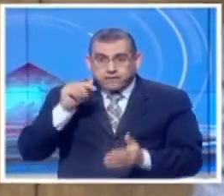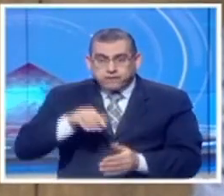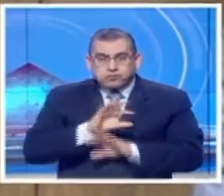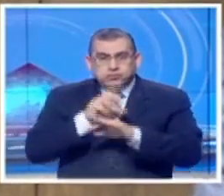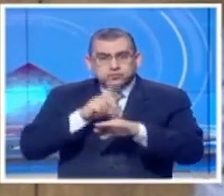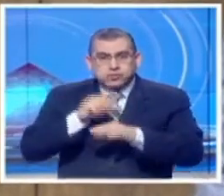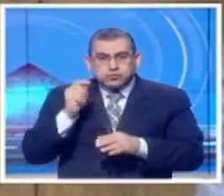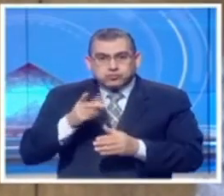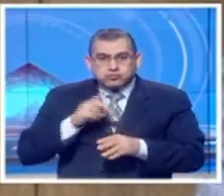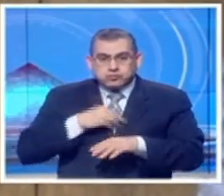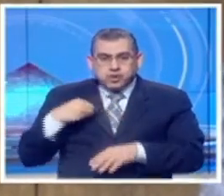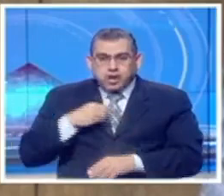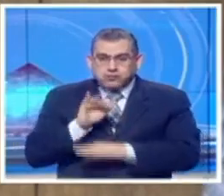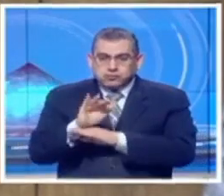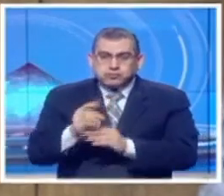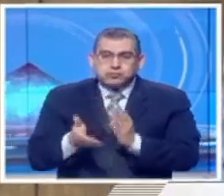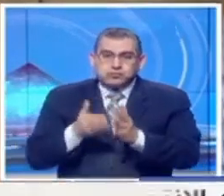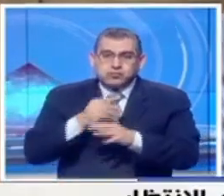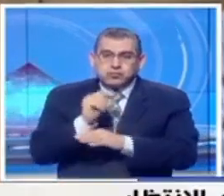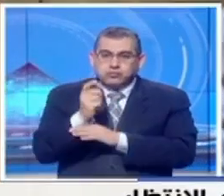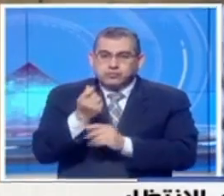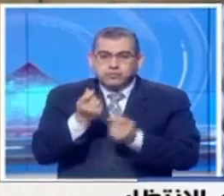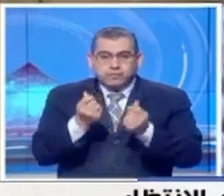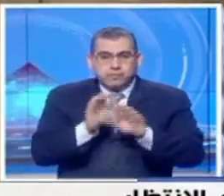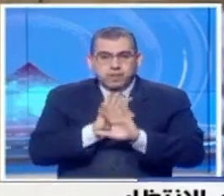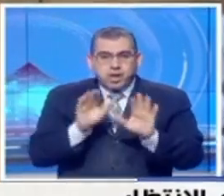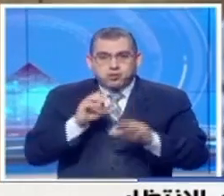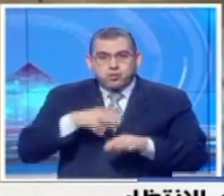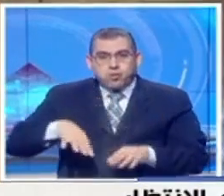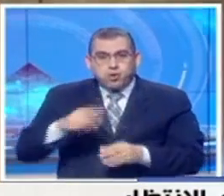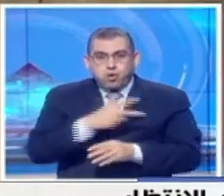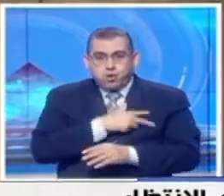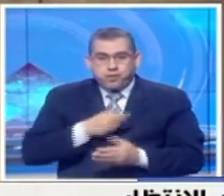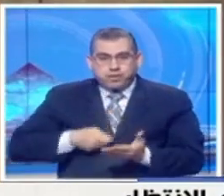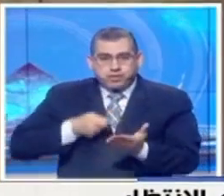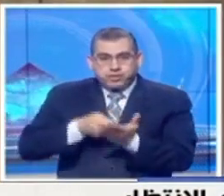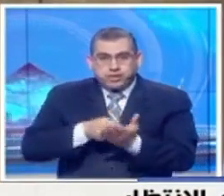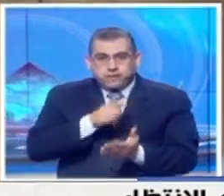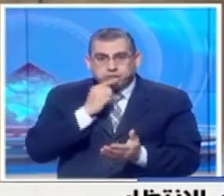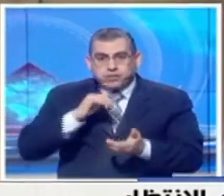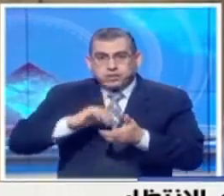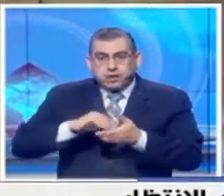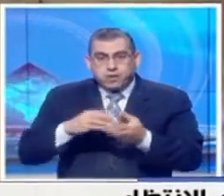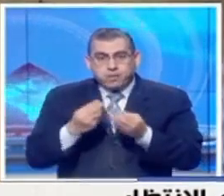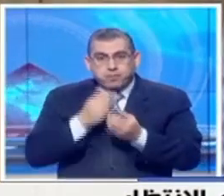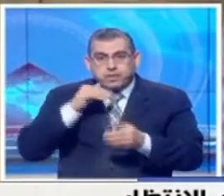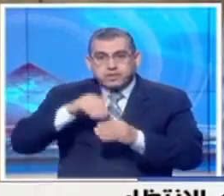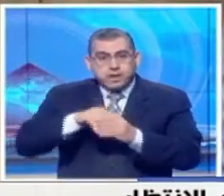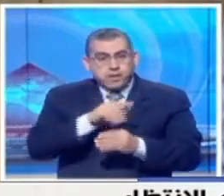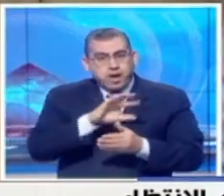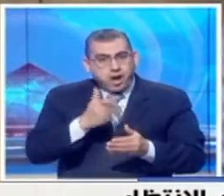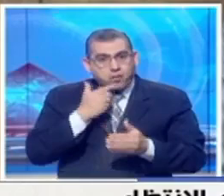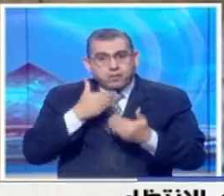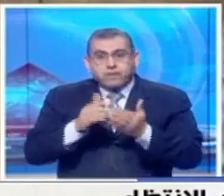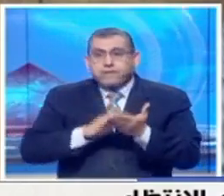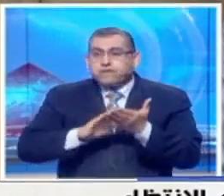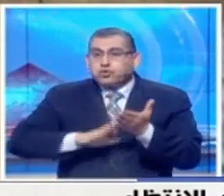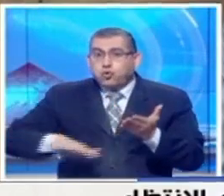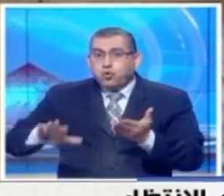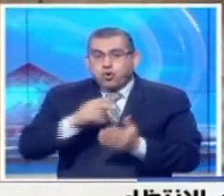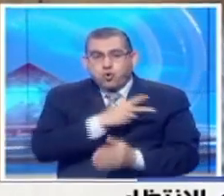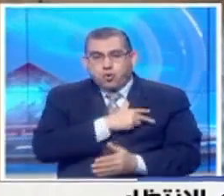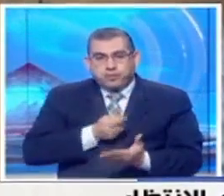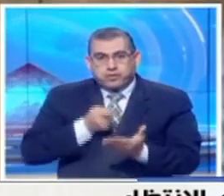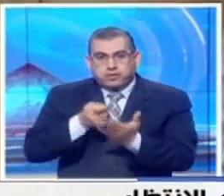داخل المستشفى وتلقي العلاج مجانا زي ما قلت لحضرتك عن طريق علاج عنافه الدوله او بالتعاون مع هيئه التامين الصحي، او لو ما فيش اي حاجه خالص بيجي في